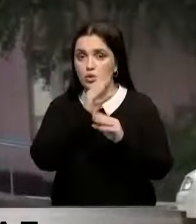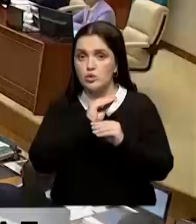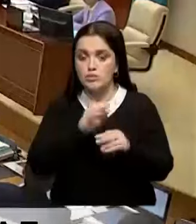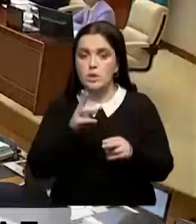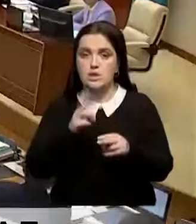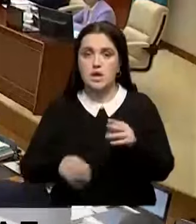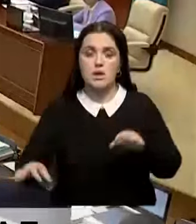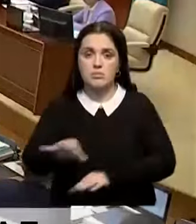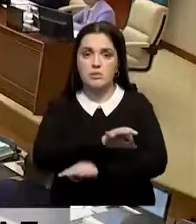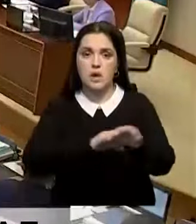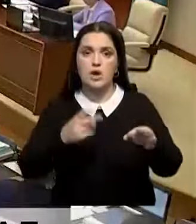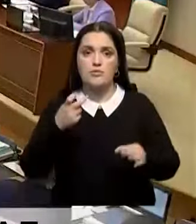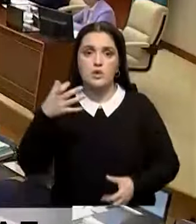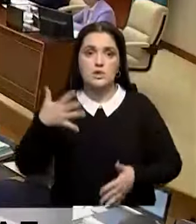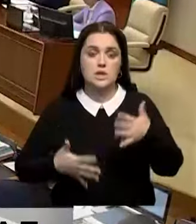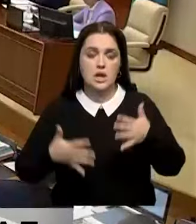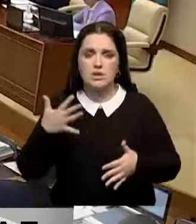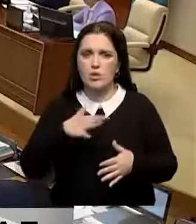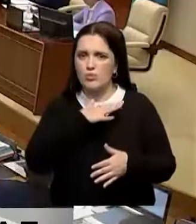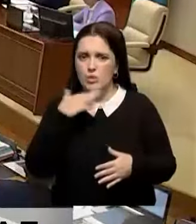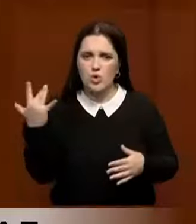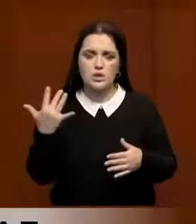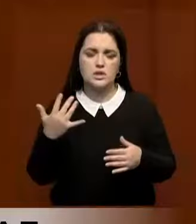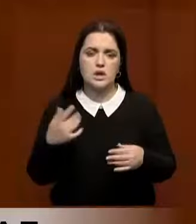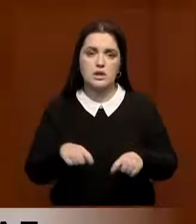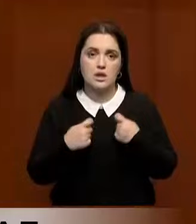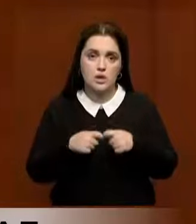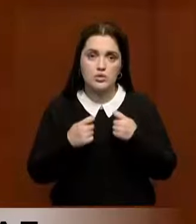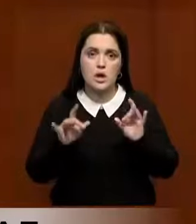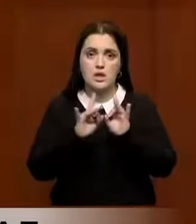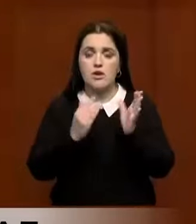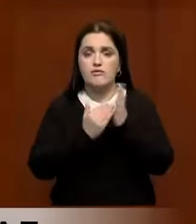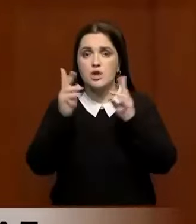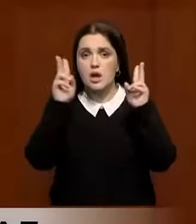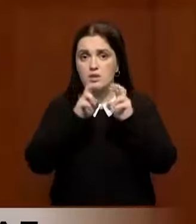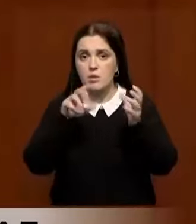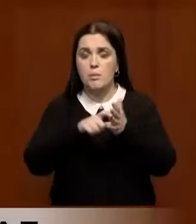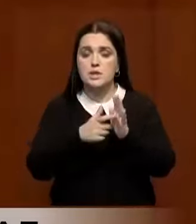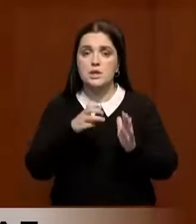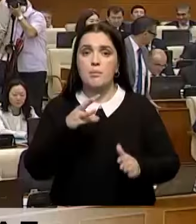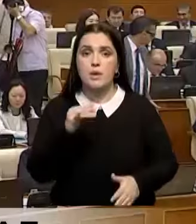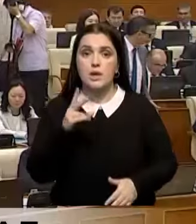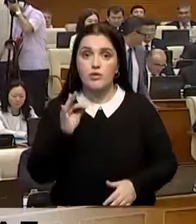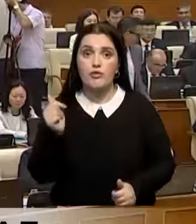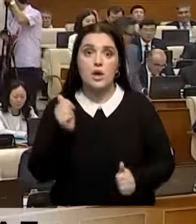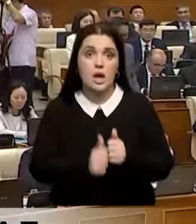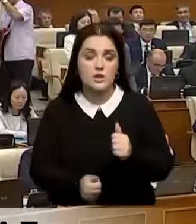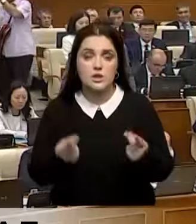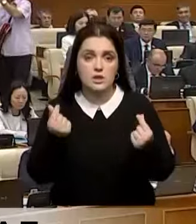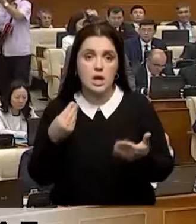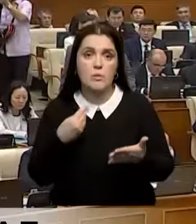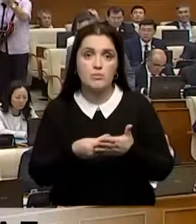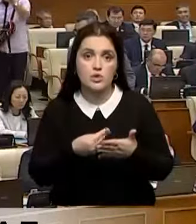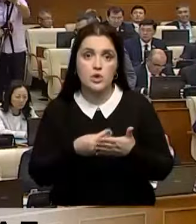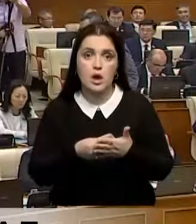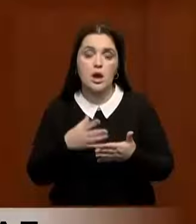проектирование свыше 200 зданий. О многочисленных нарушениях рассказал глава Высшей аудиторской палаты Алихан Смаилов. Он напомнил, каждый бюджетный тенге изыскивали